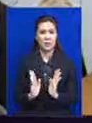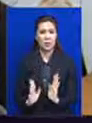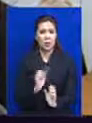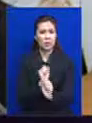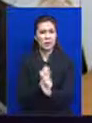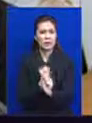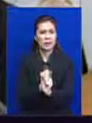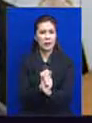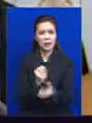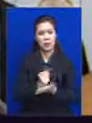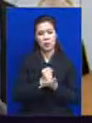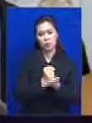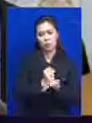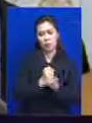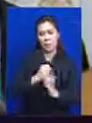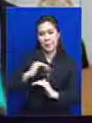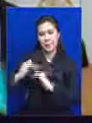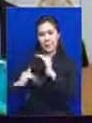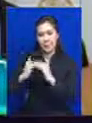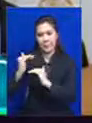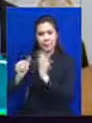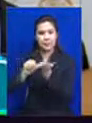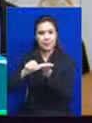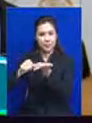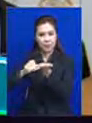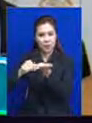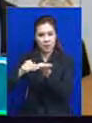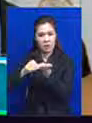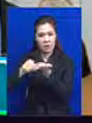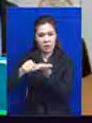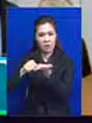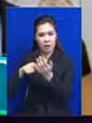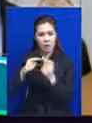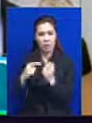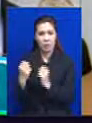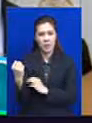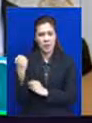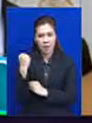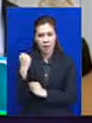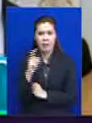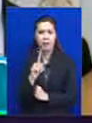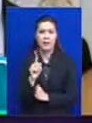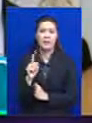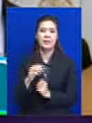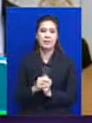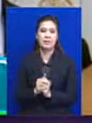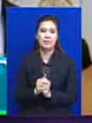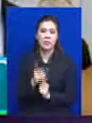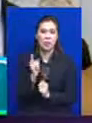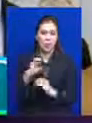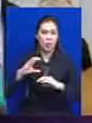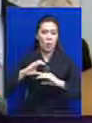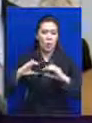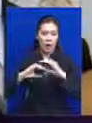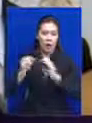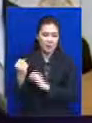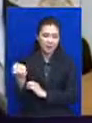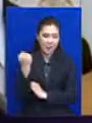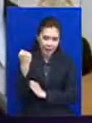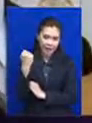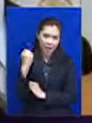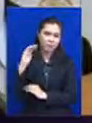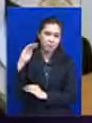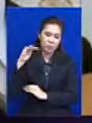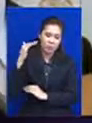วยกันพัฒนาปรับปรุงให้มีความแข็งแรงมากขึ้นก็จะแข็งแรงมากขึ้นเรื่อย